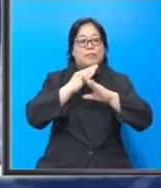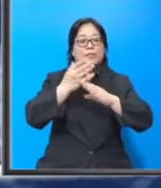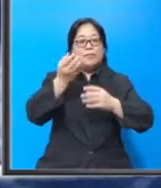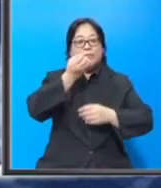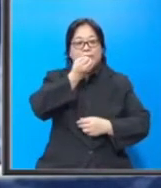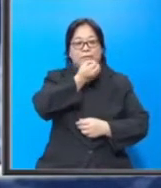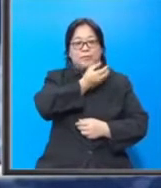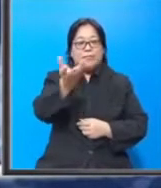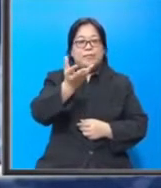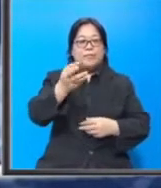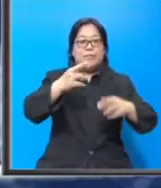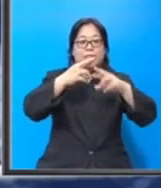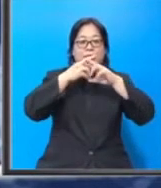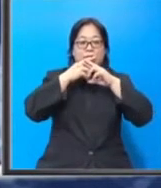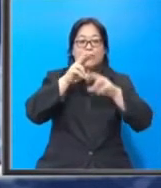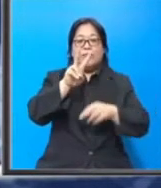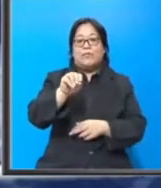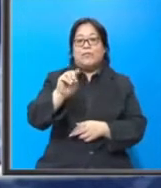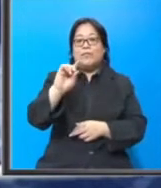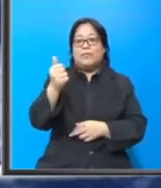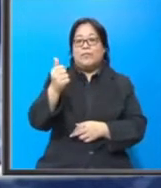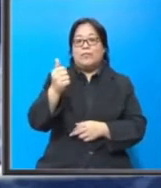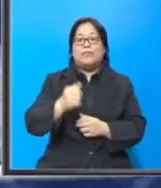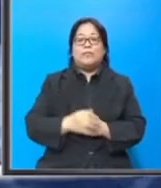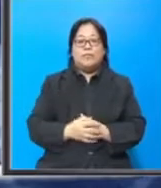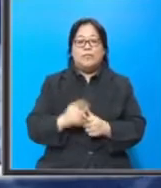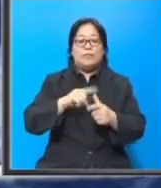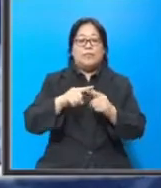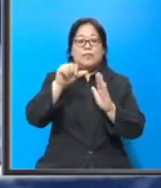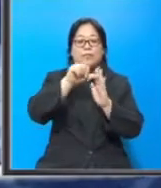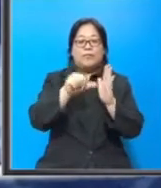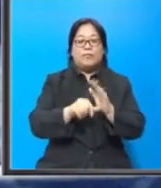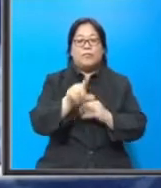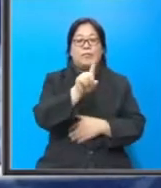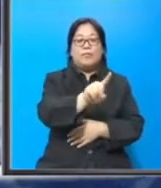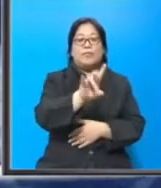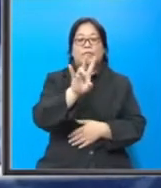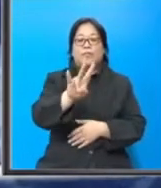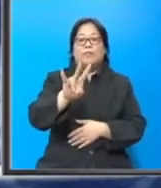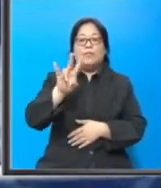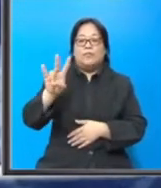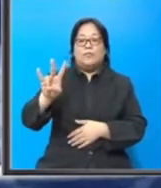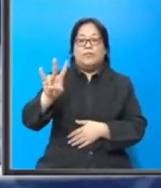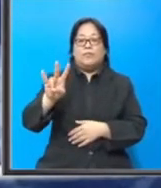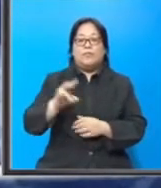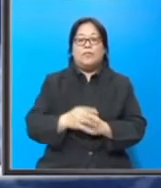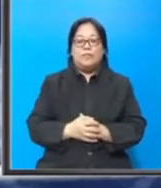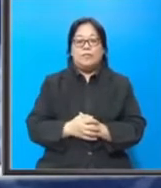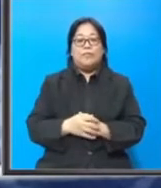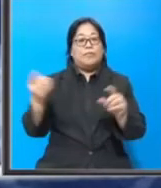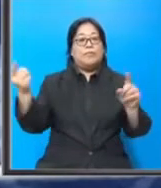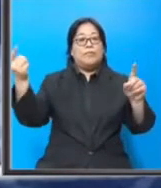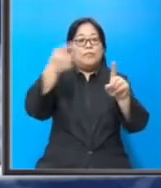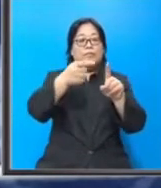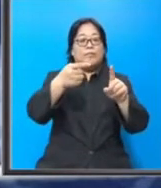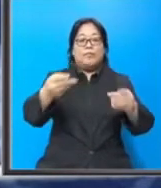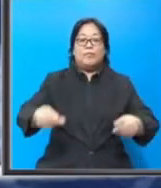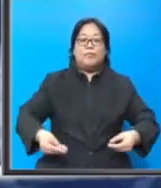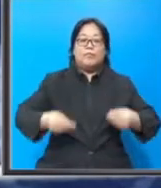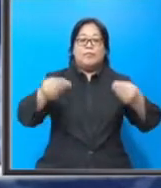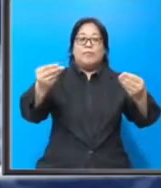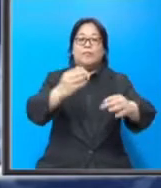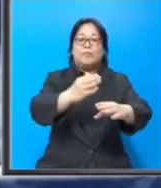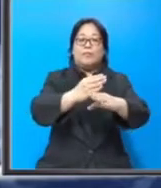Pemberi Maklumat 2010 ataupun Akta 177 yang bertujuan untuk